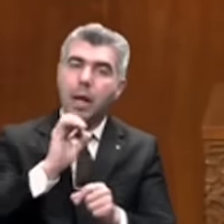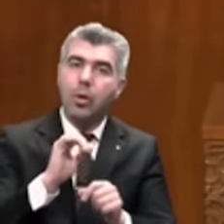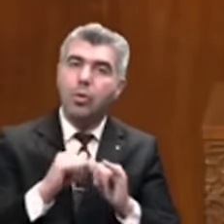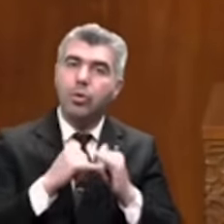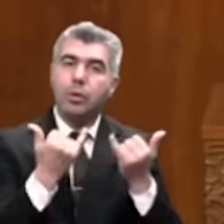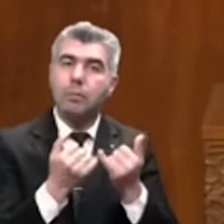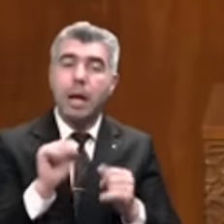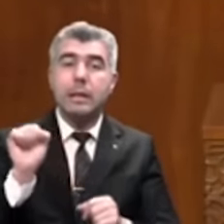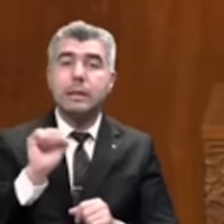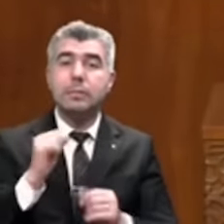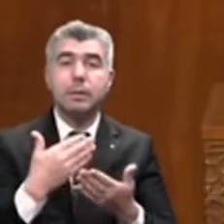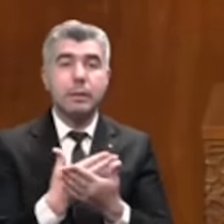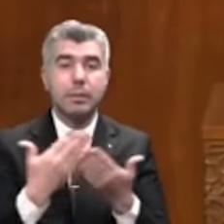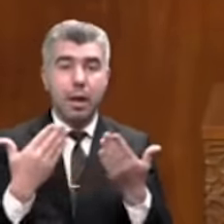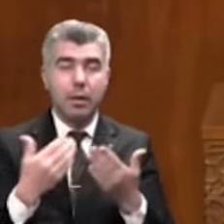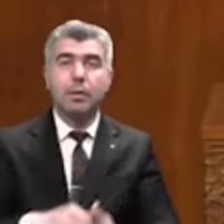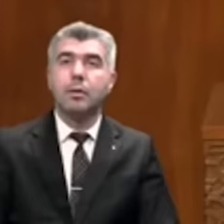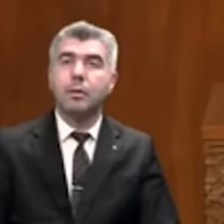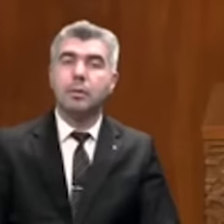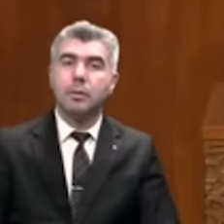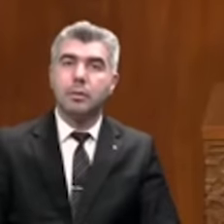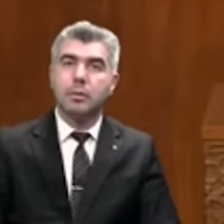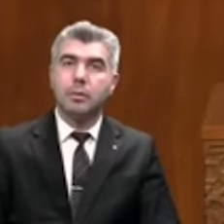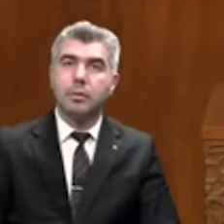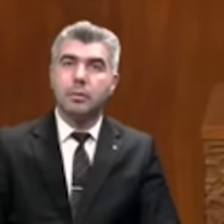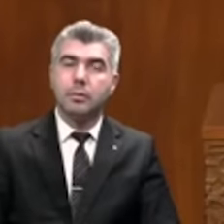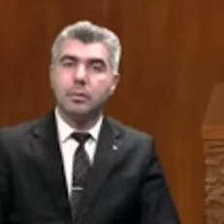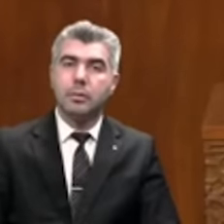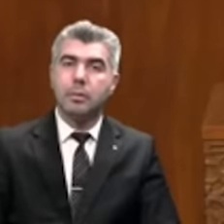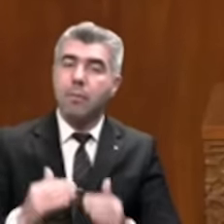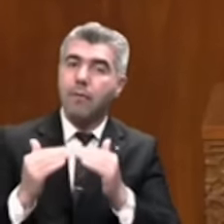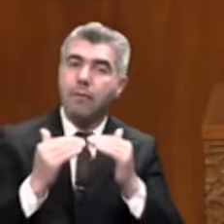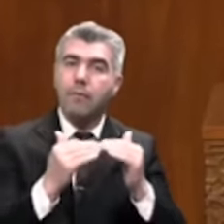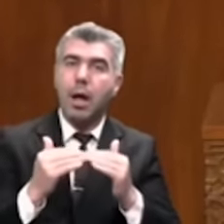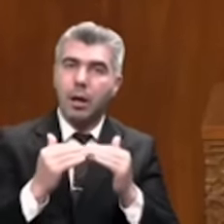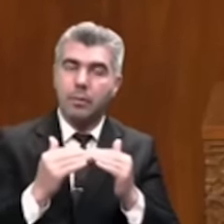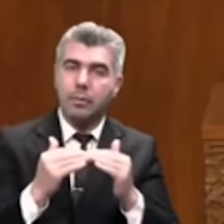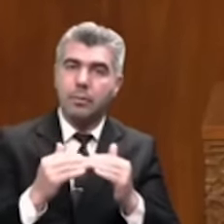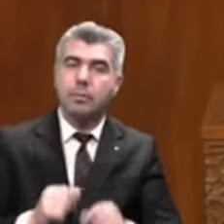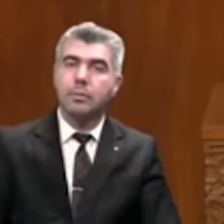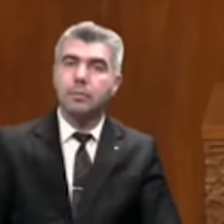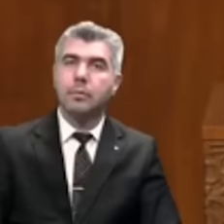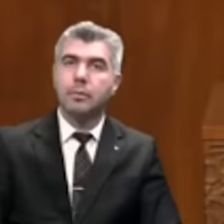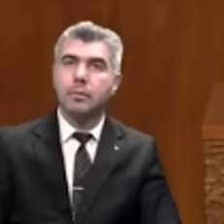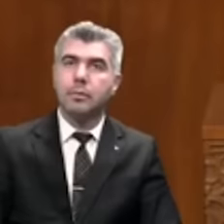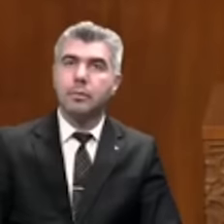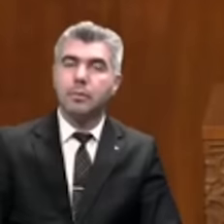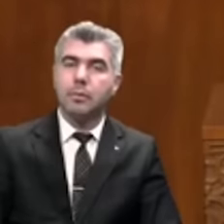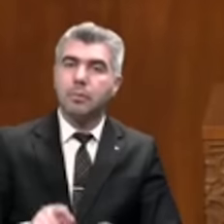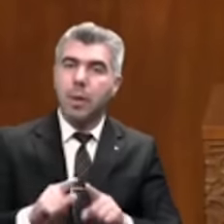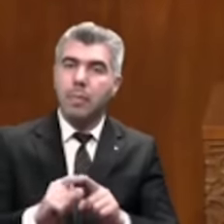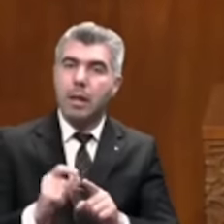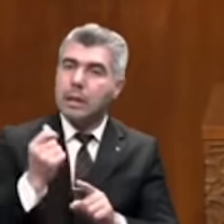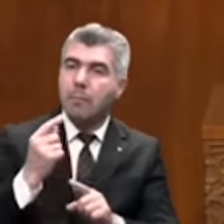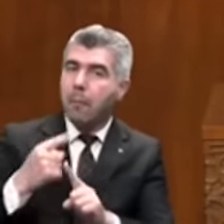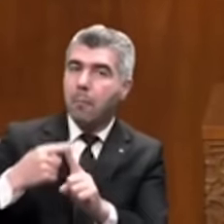السبت في الصباح باش نتفقوا، وعطيناهم يعني بانه كاين واحد السقف اللي